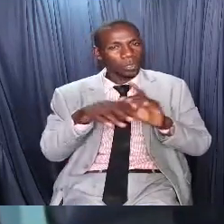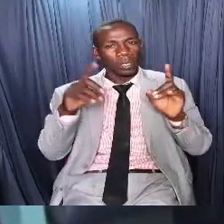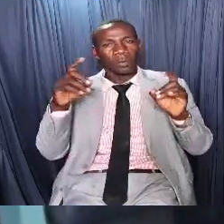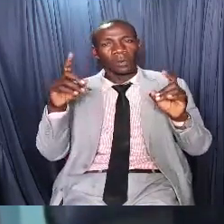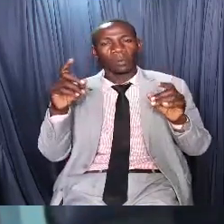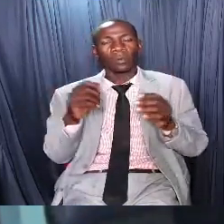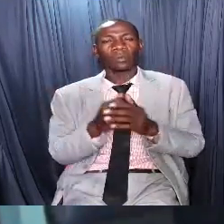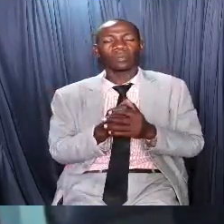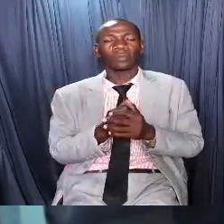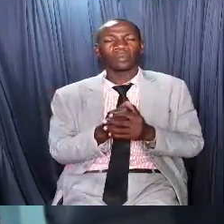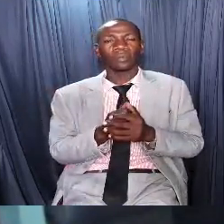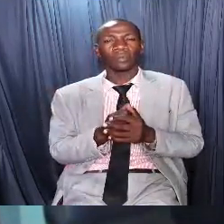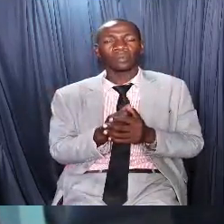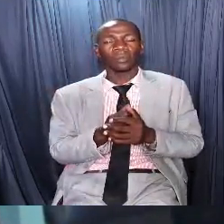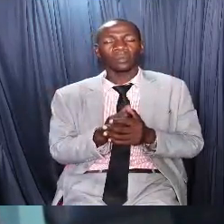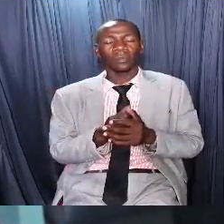get to evil.